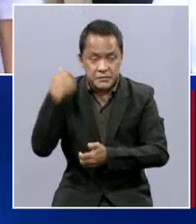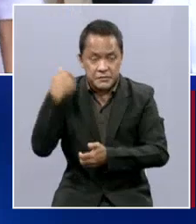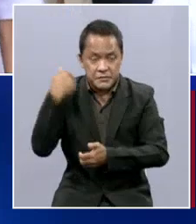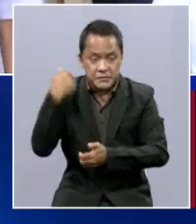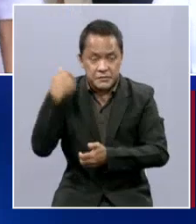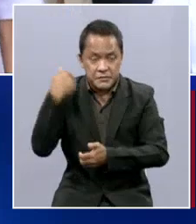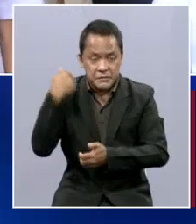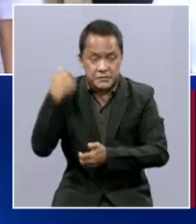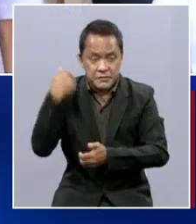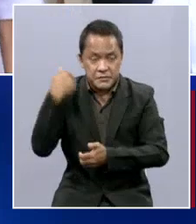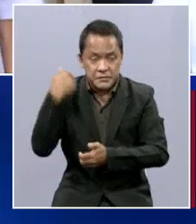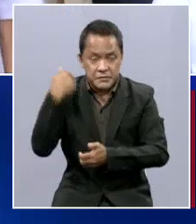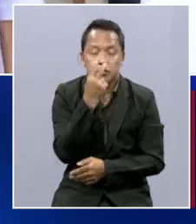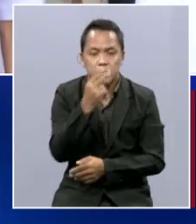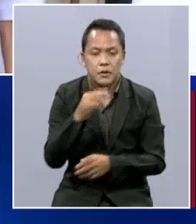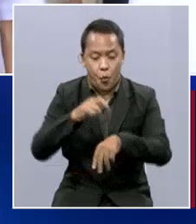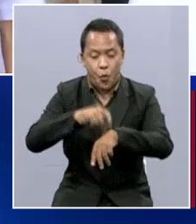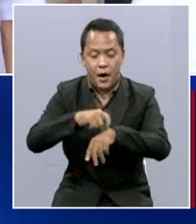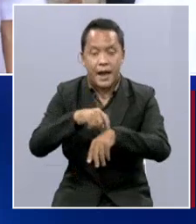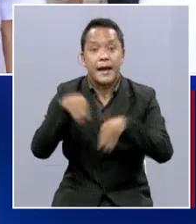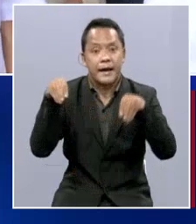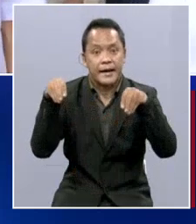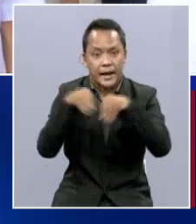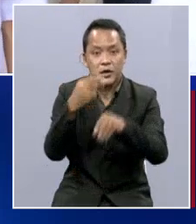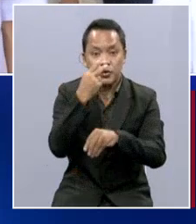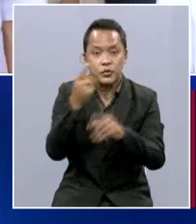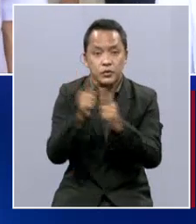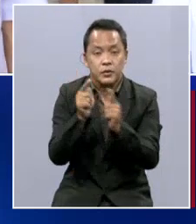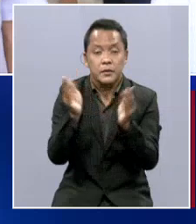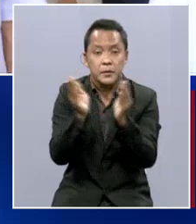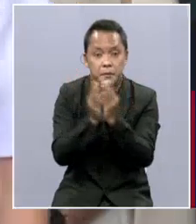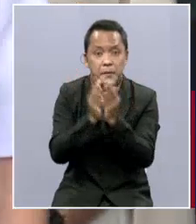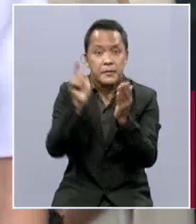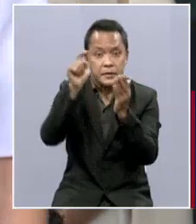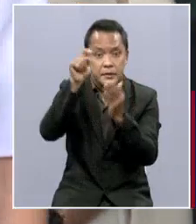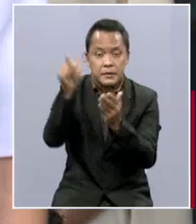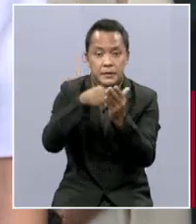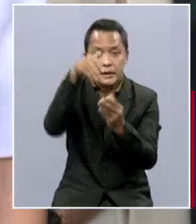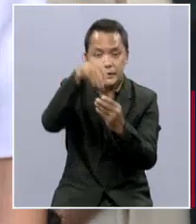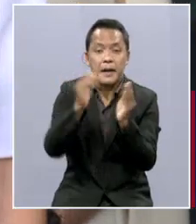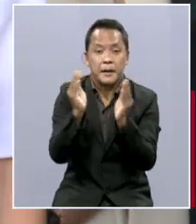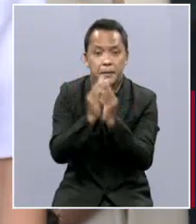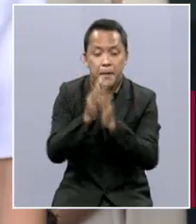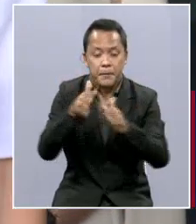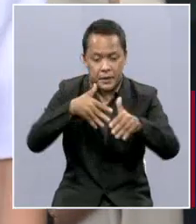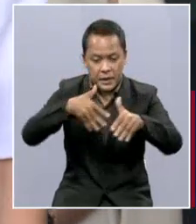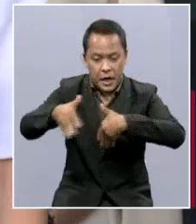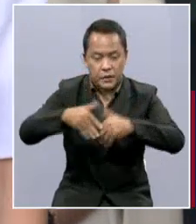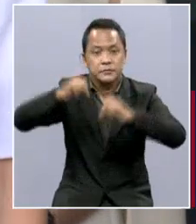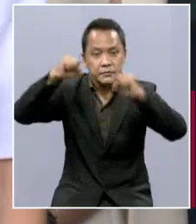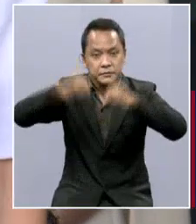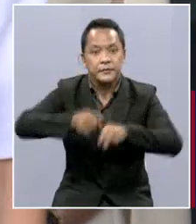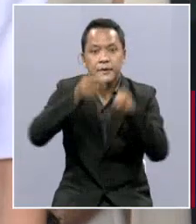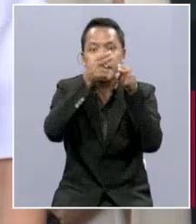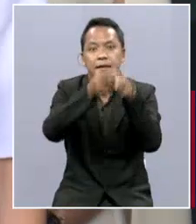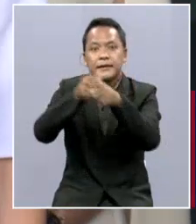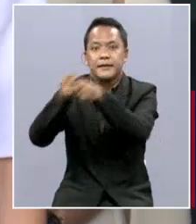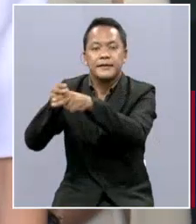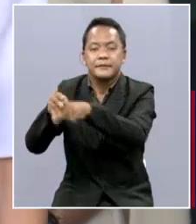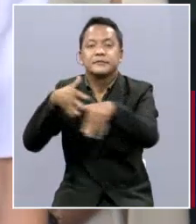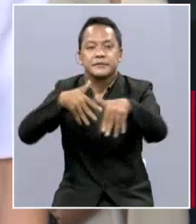อนุทินก็บอกเดี๋ยวรอก่อนคือมันยังไม่ถึงเวลาไงรอดูเรื่องของผลการเลือกตั้งออกมาก่อนนะคะซึ่งประชาชนเนี่ยก็จะเป็นผู้ตัดสินใจเอง